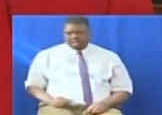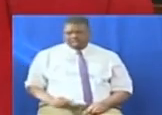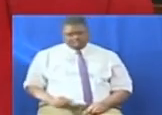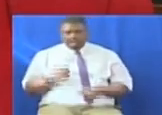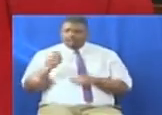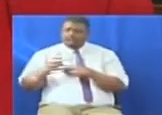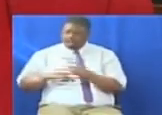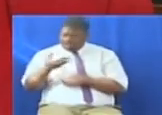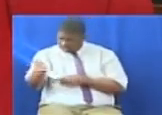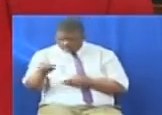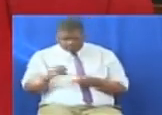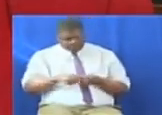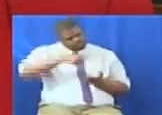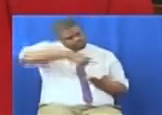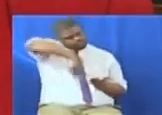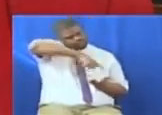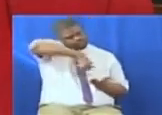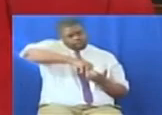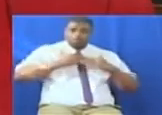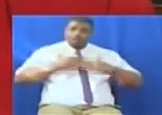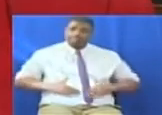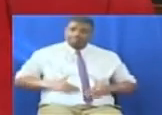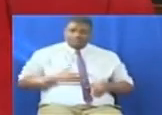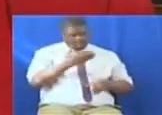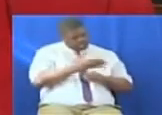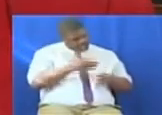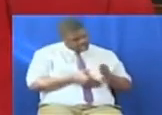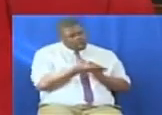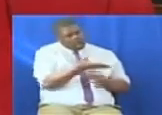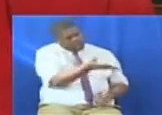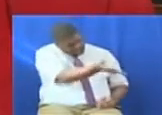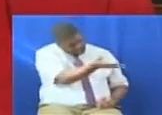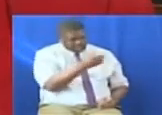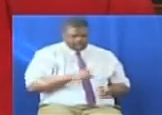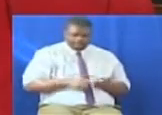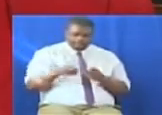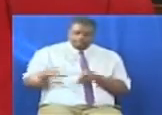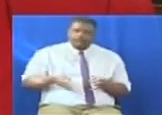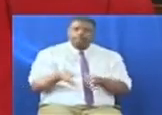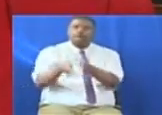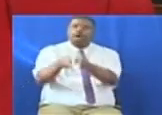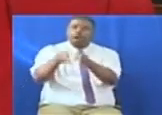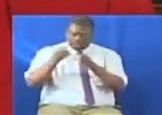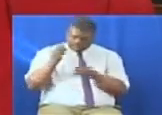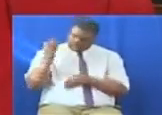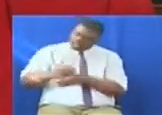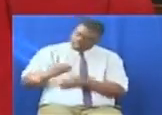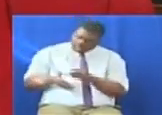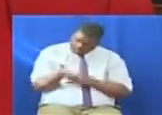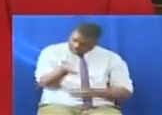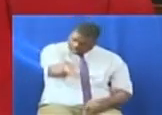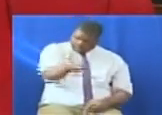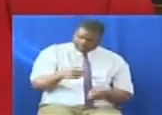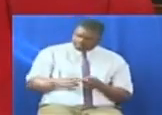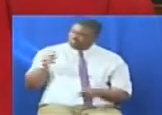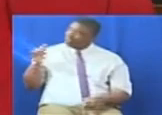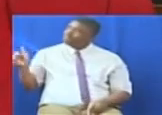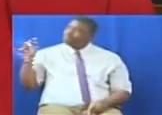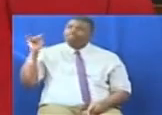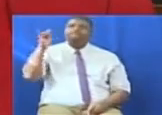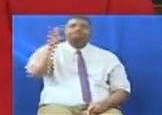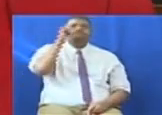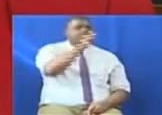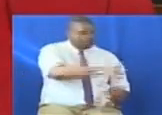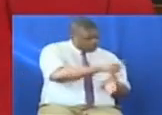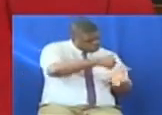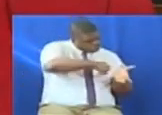Ndio maana vituo vya afya vikaendelea kujengwa. Barabara zimeendelea kujengwa. Ndege zimeendelea